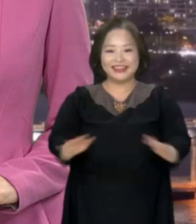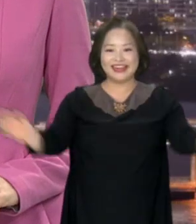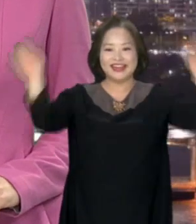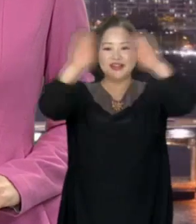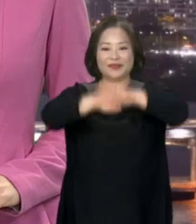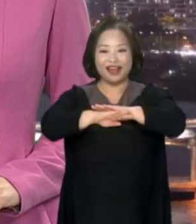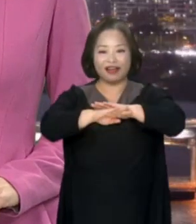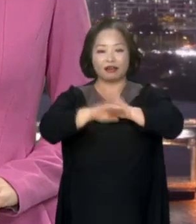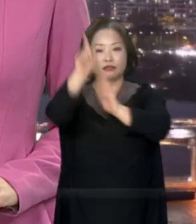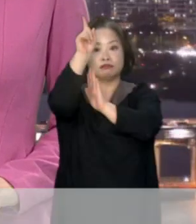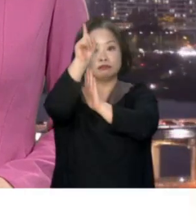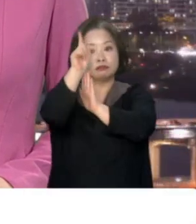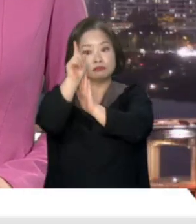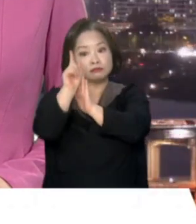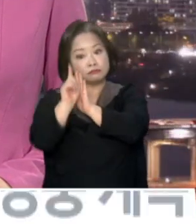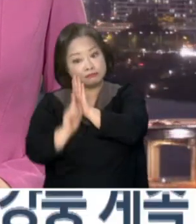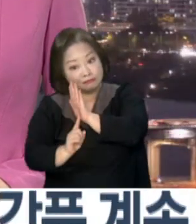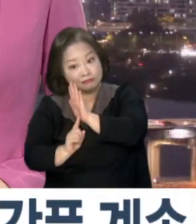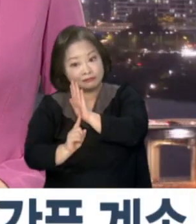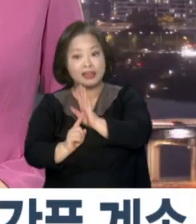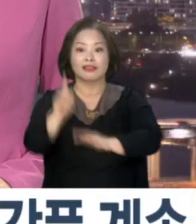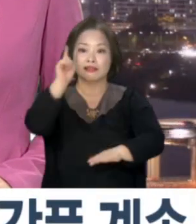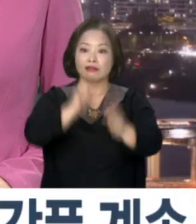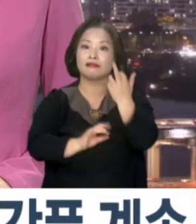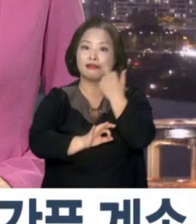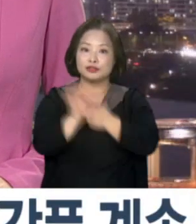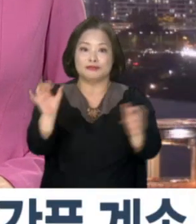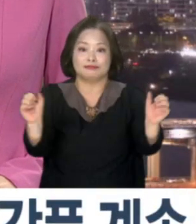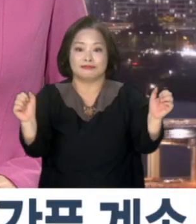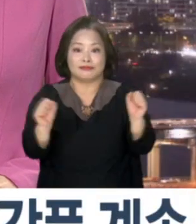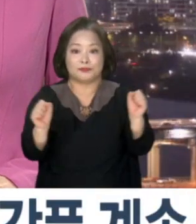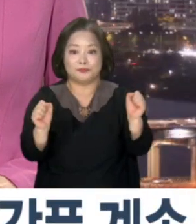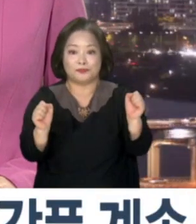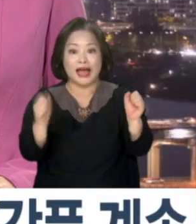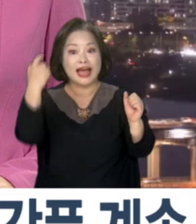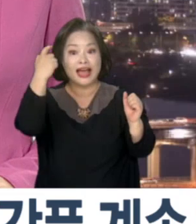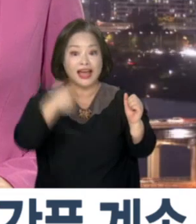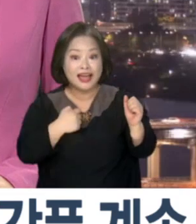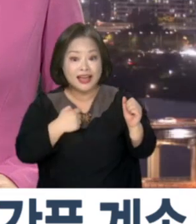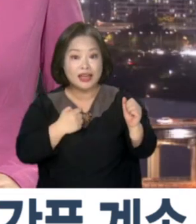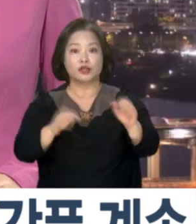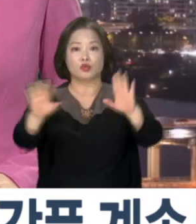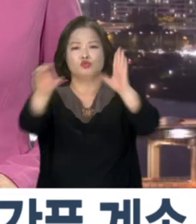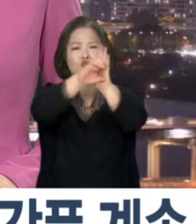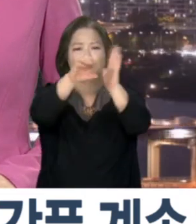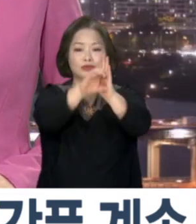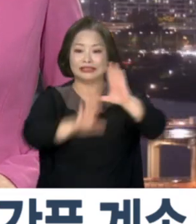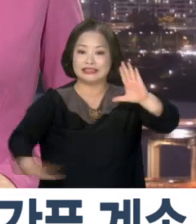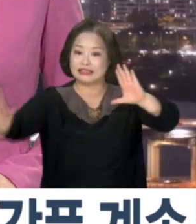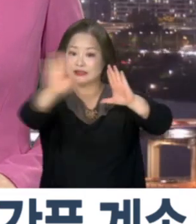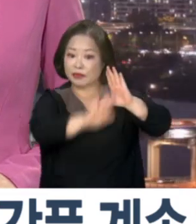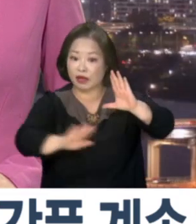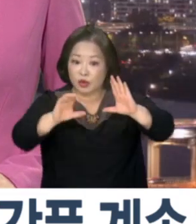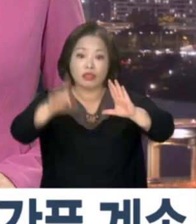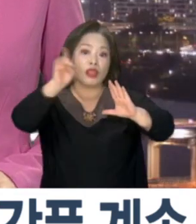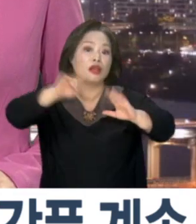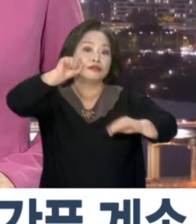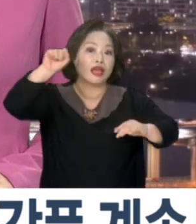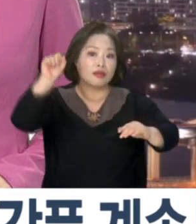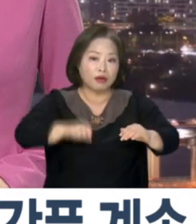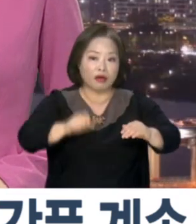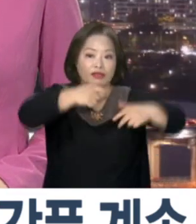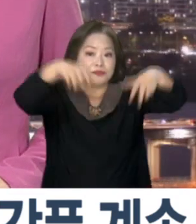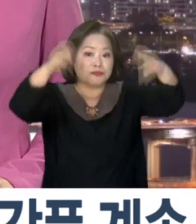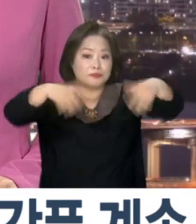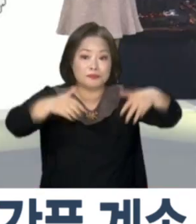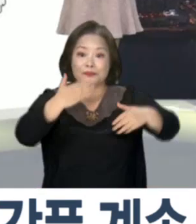네 오늘 밤사이 기온이 크게 떨어지면서 내일 아침은 초겨울 추위가 찾아오겠습니다 또 중부지방을 중심으로는 내일 새벽까지 비가 조금